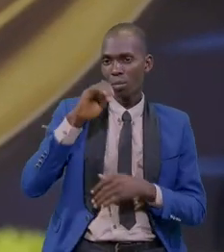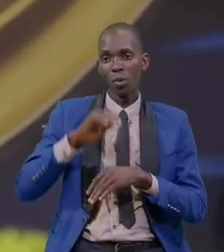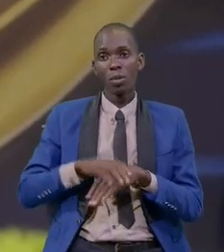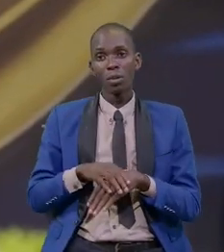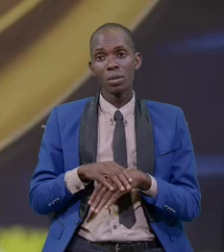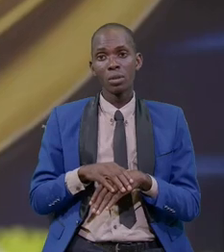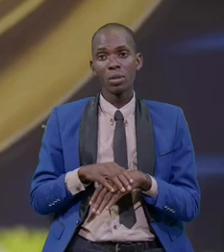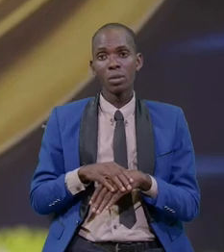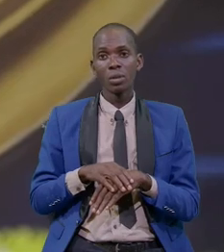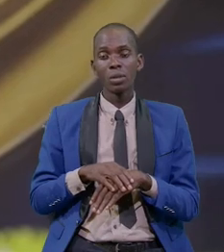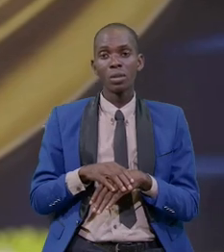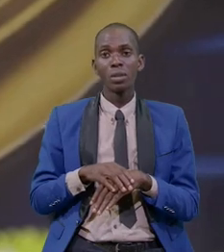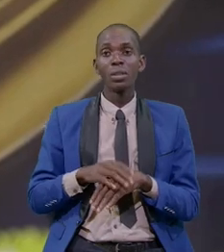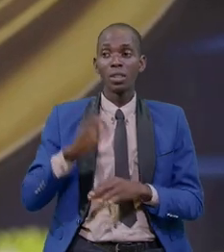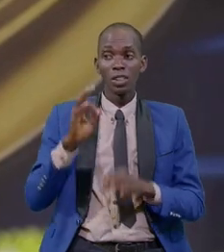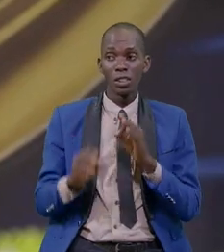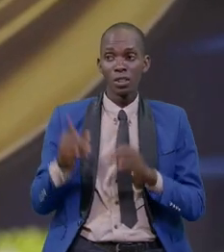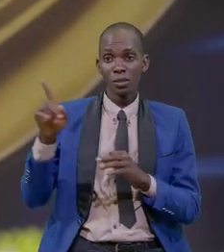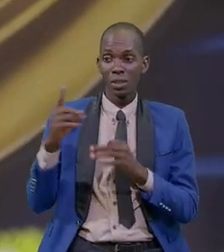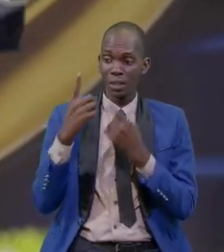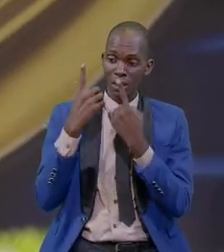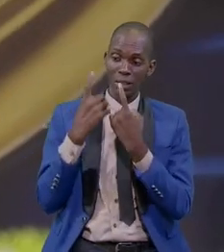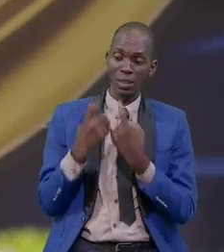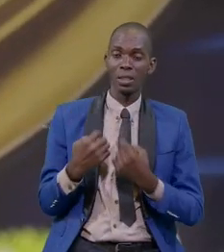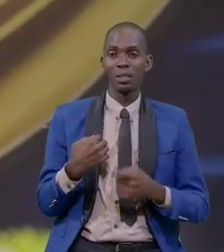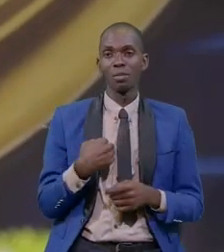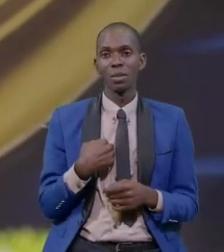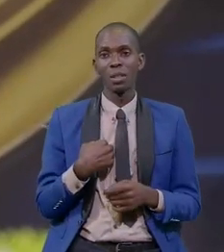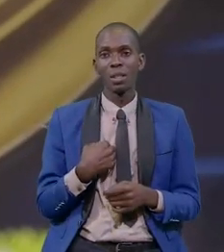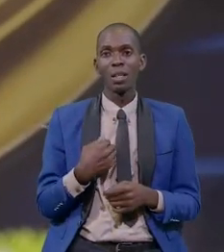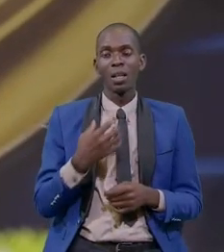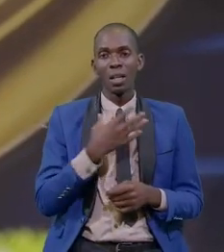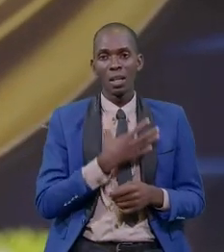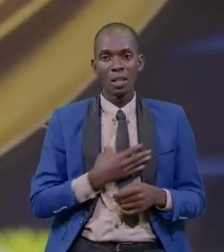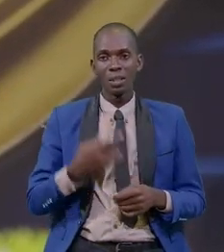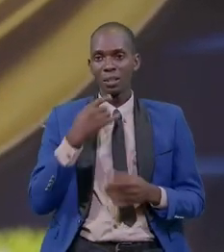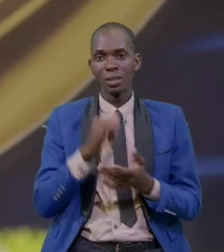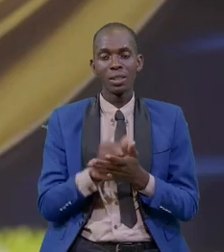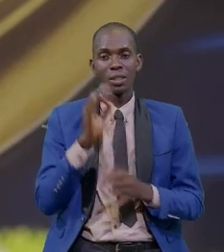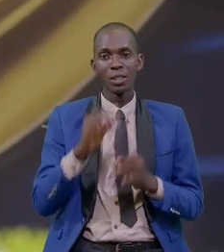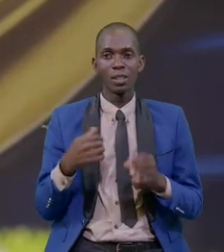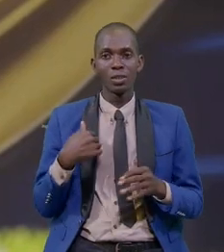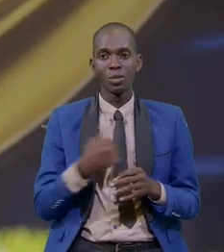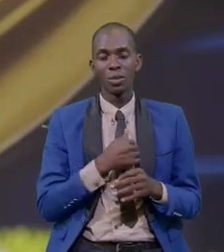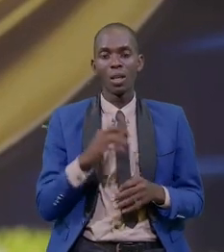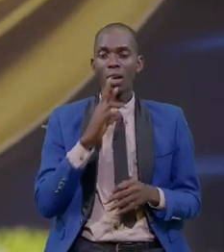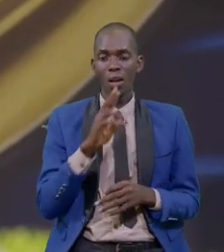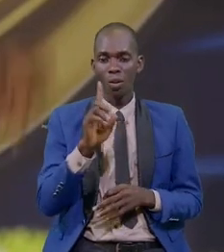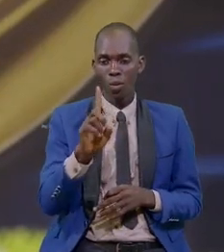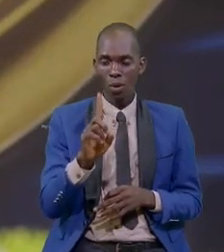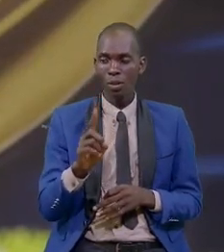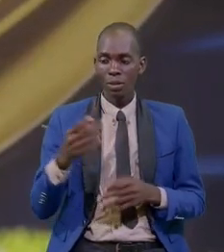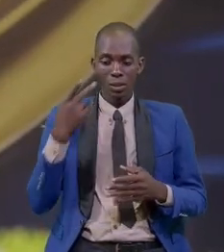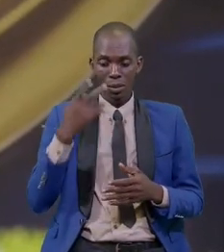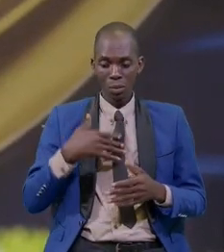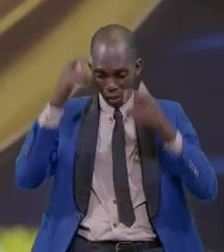que vous savez, s'il m'avait éprouvé pour dire, si nous sommes vraiment un, regarde mon chapeau, et qu'il me